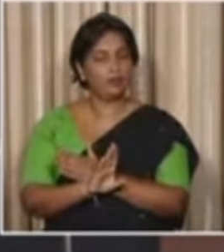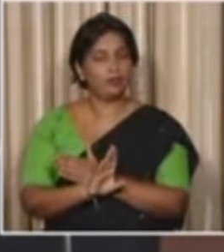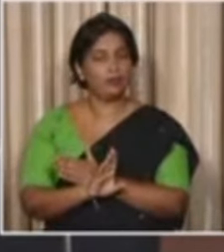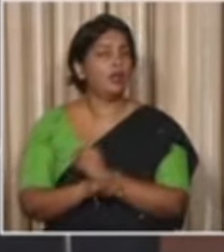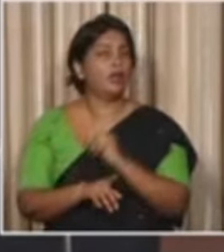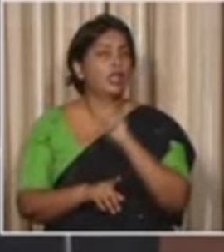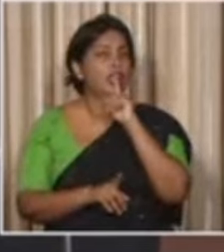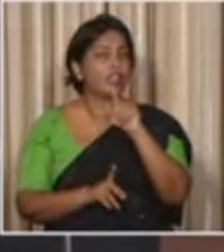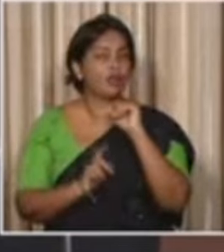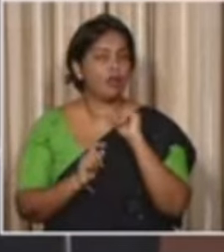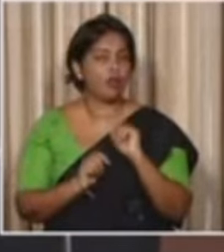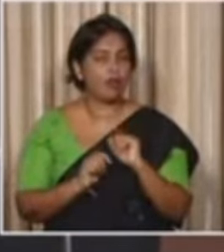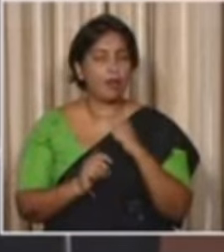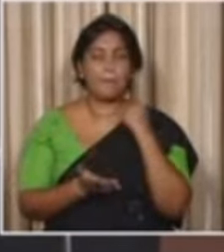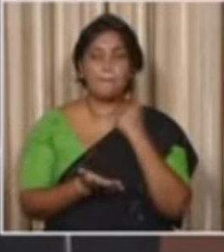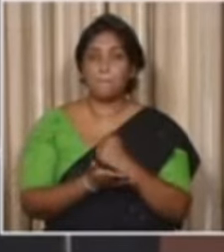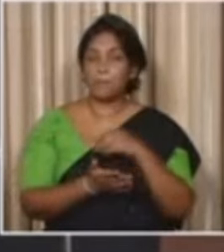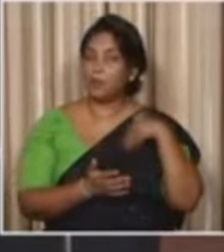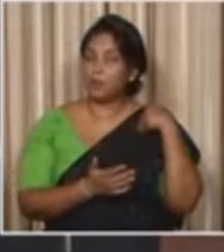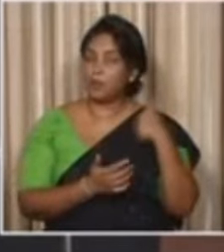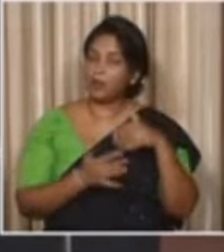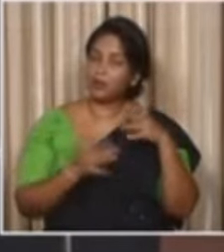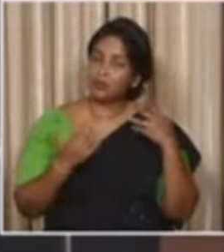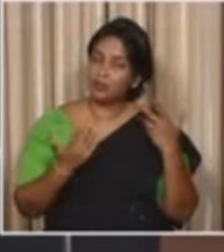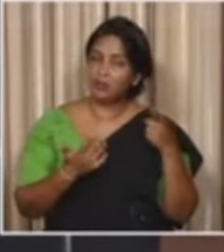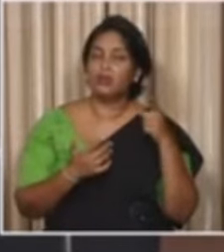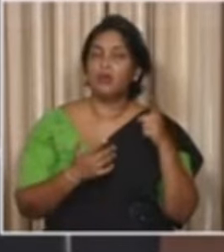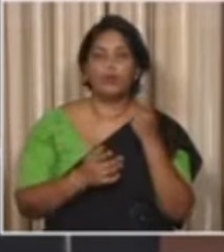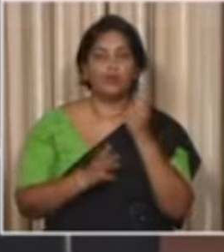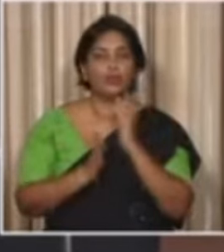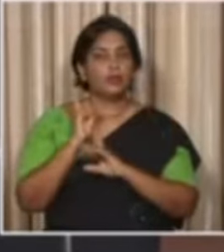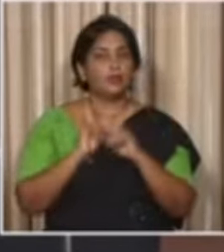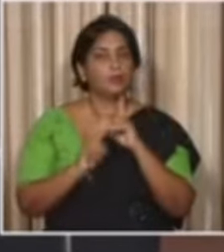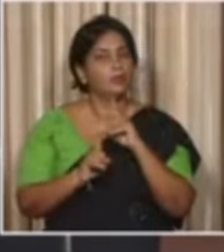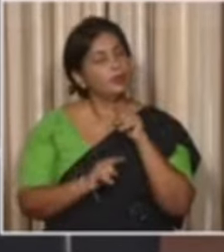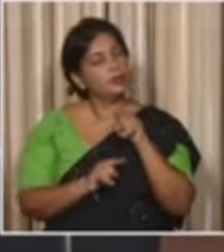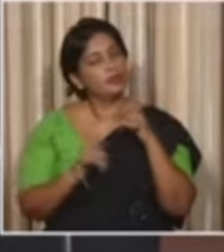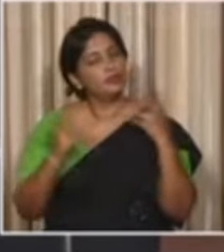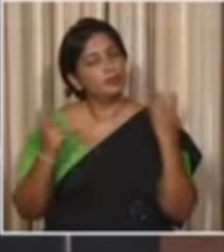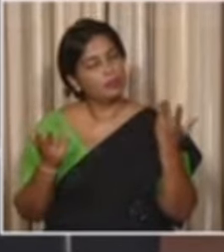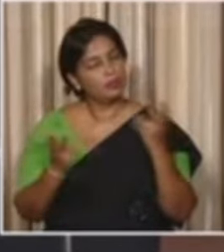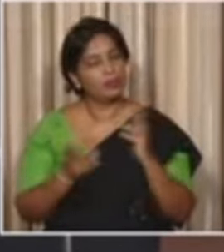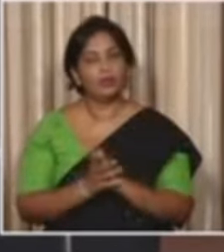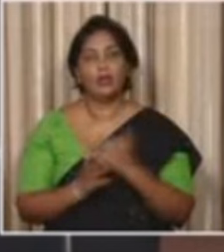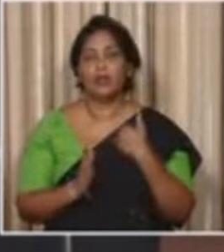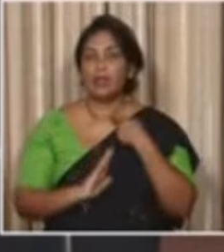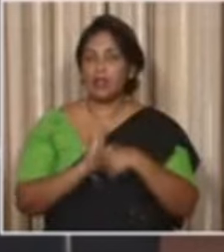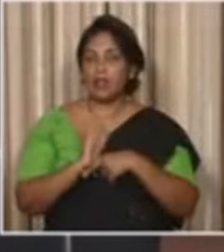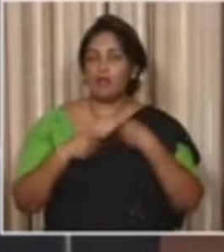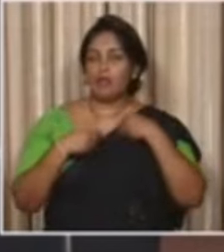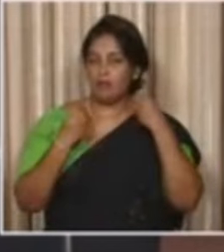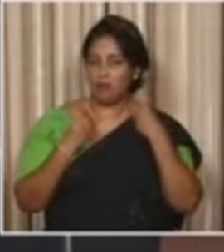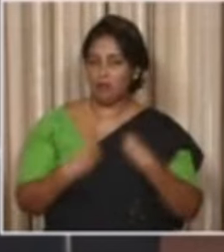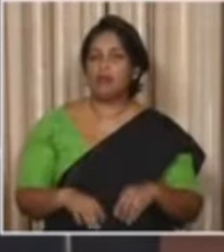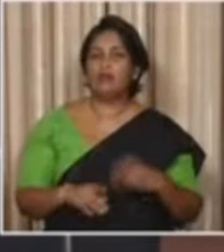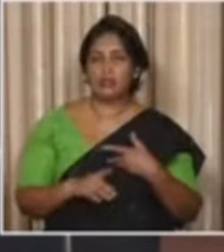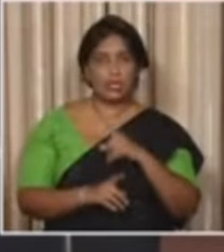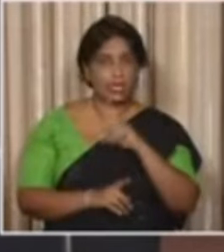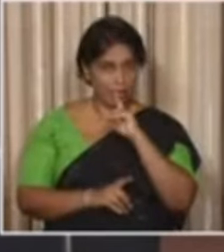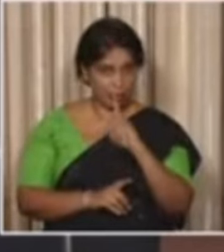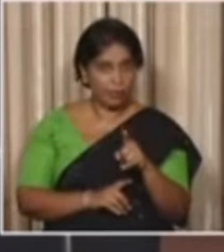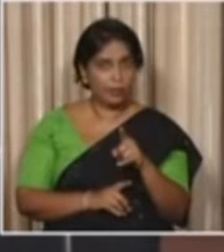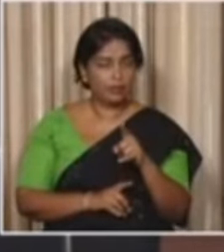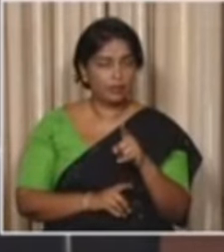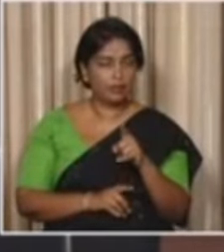කවුද කිව්වේ මහා බැංකුවේ හරි මුදල් අමාත්‍යාංශයේ හරි අපේ රට බංකුවලොත් මේකේ යඩවා කියලා කිව්වද